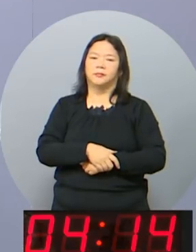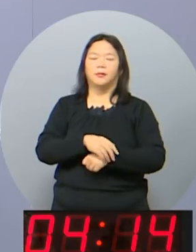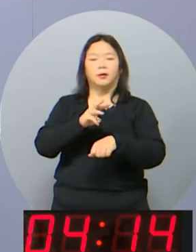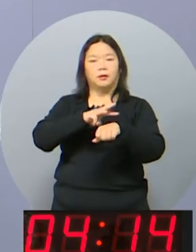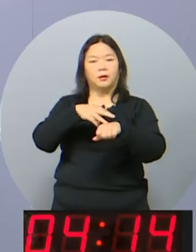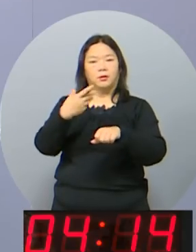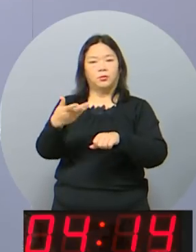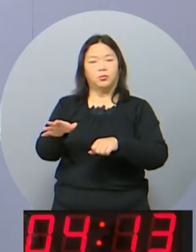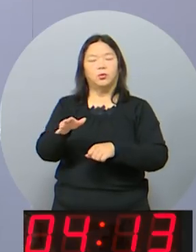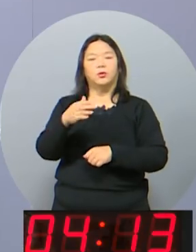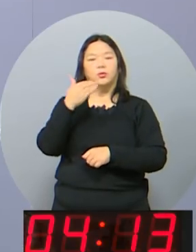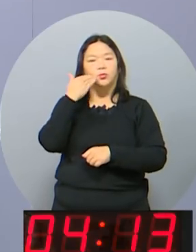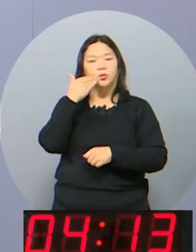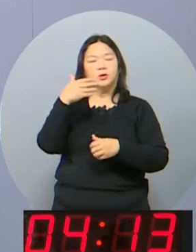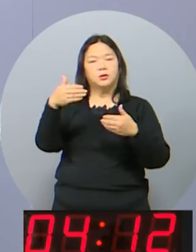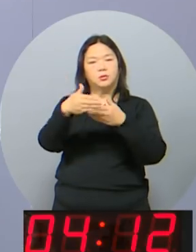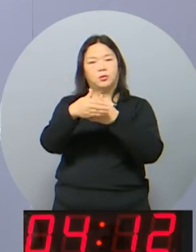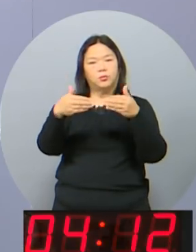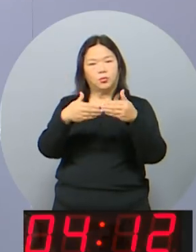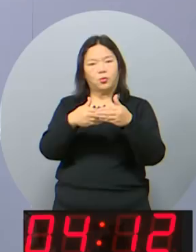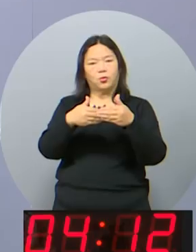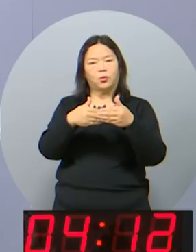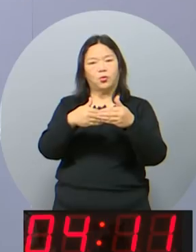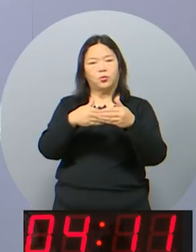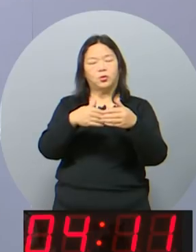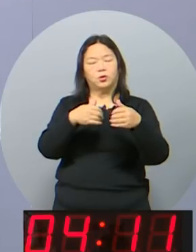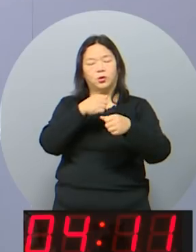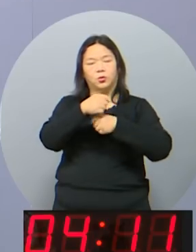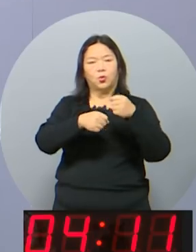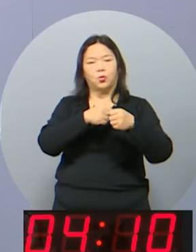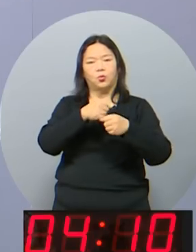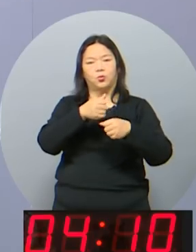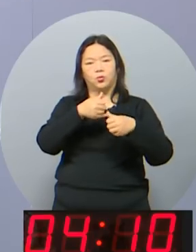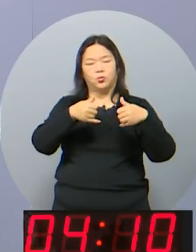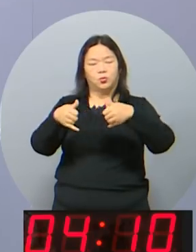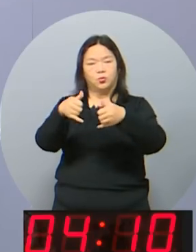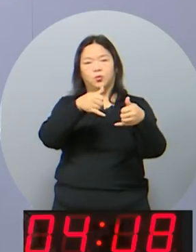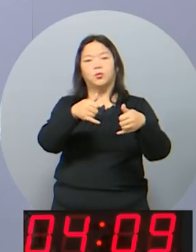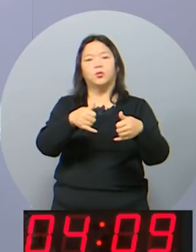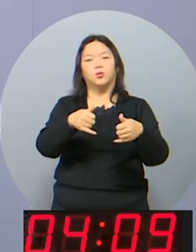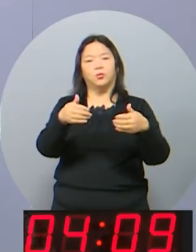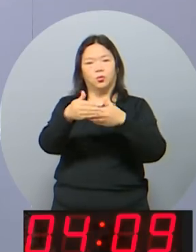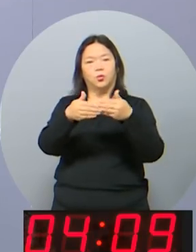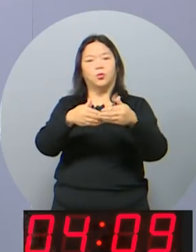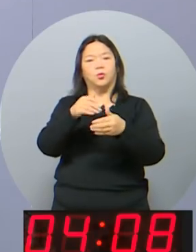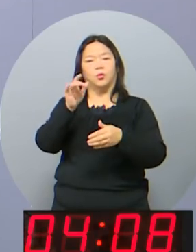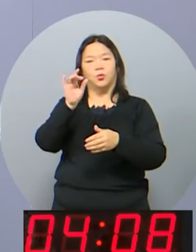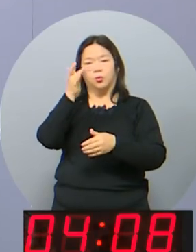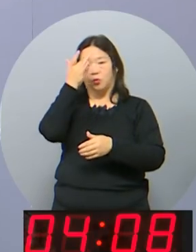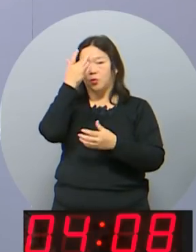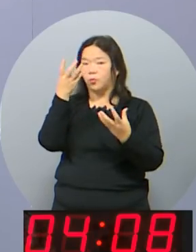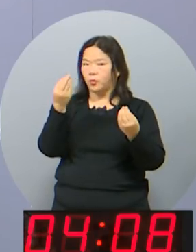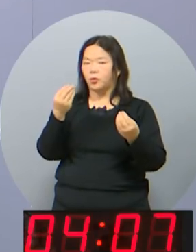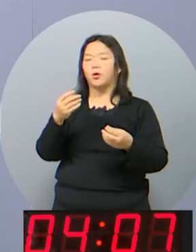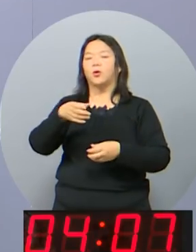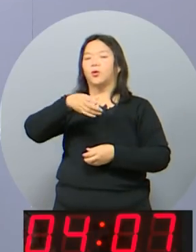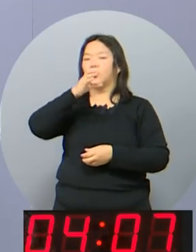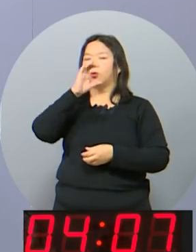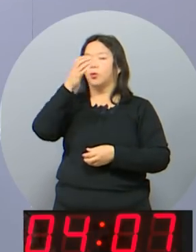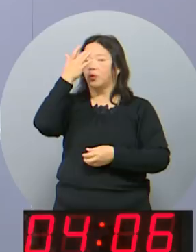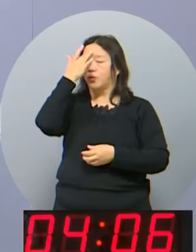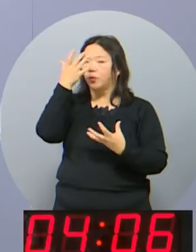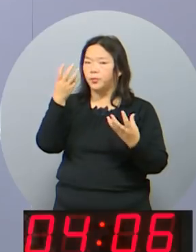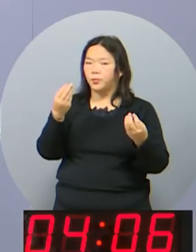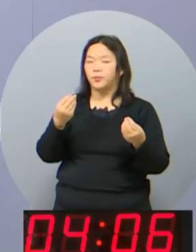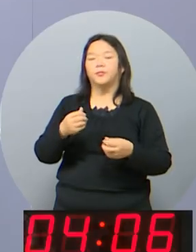如果以我们的交通动脉来打通，然后饮水没有问题，真的我